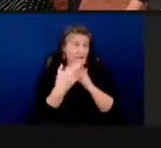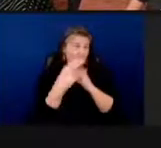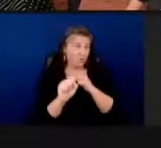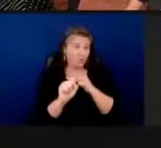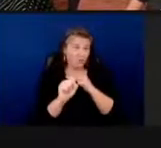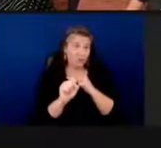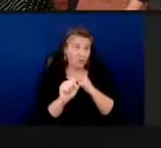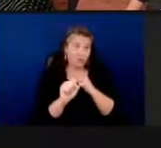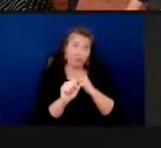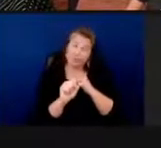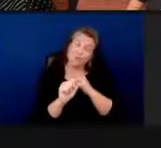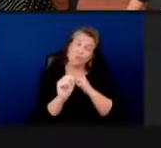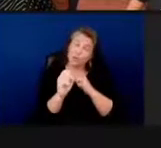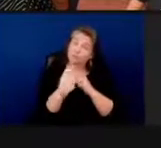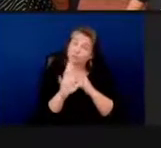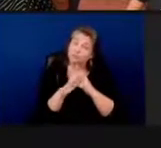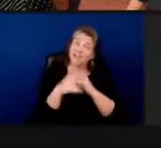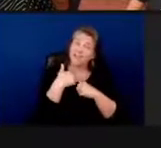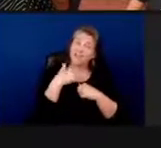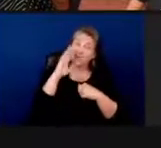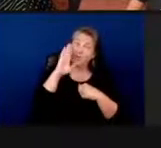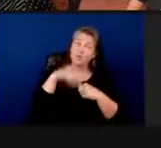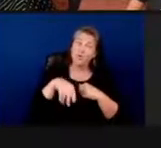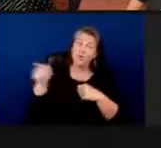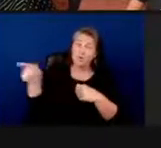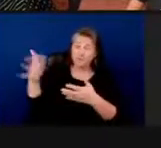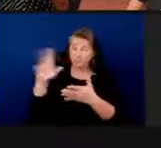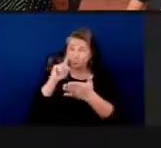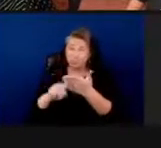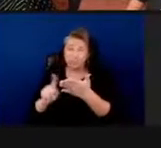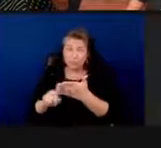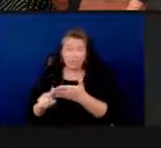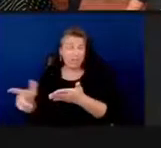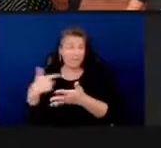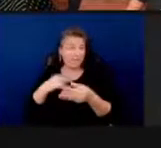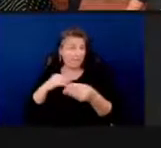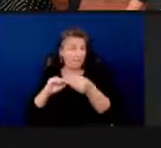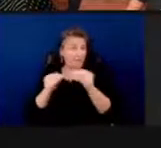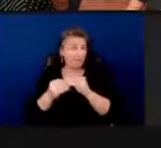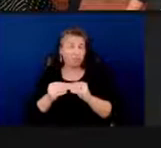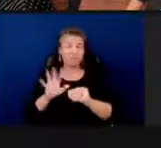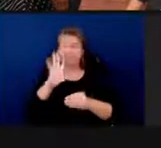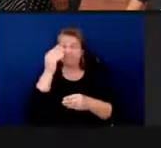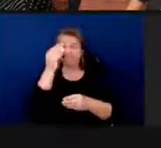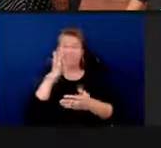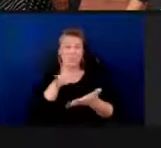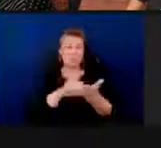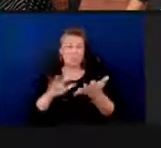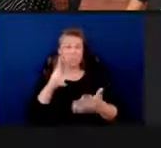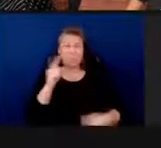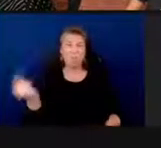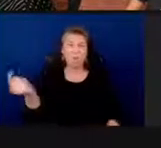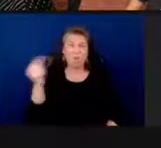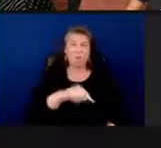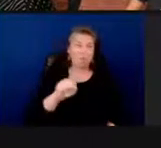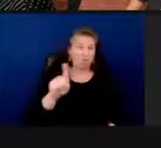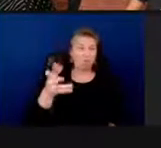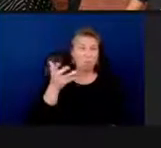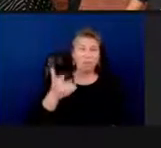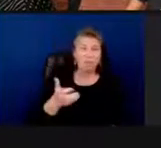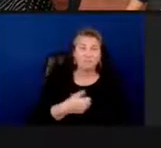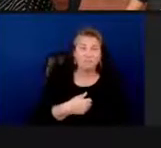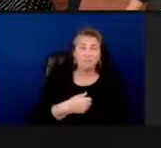principal ama mwalimu mkuu katika shule tatu. Kwa hivyo asante sana. Utafiti umeonyesha